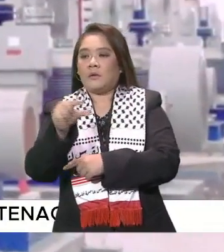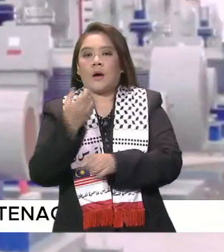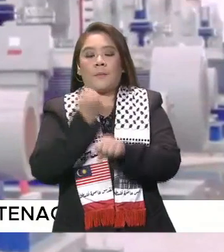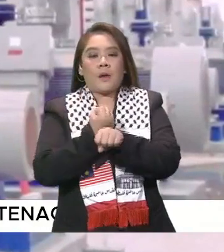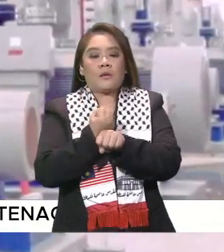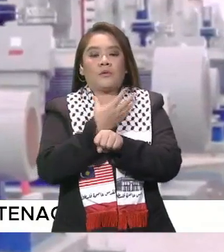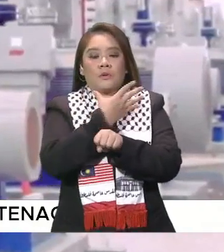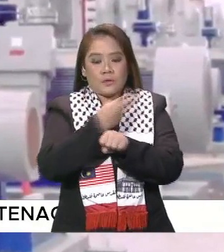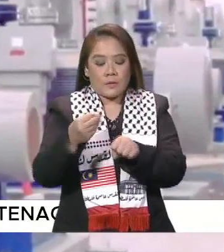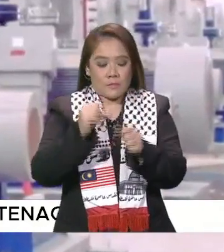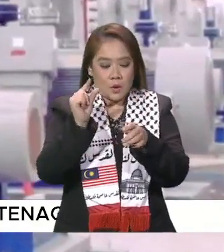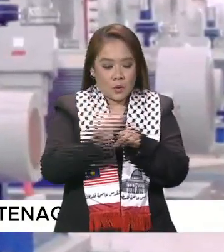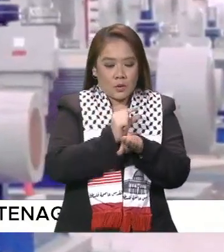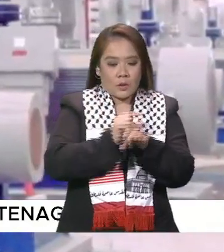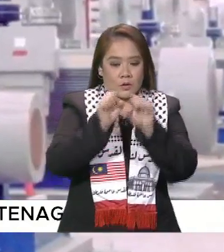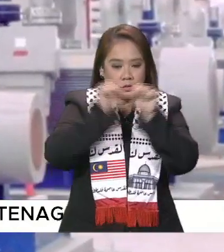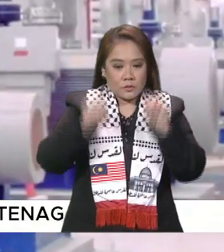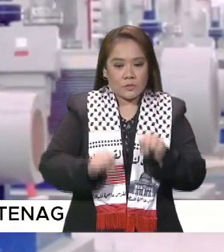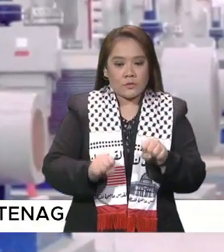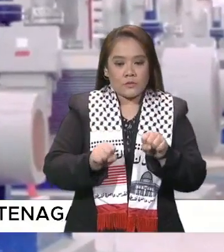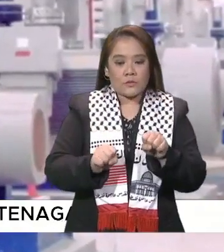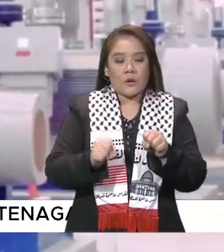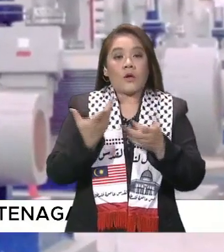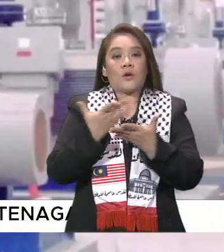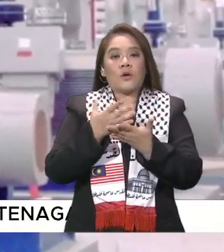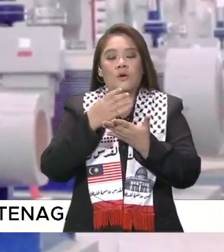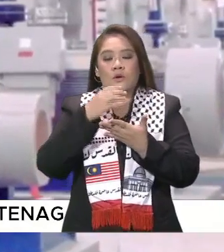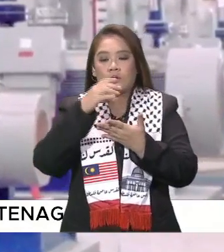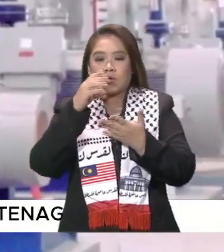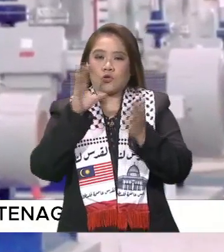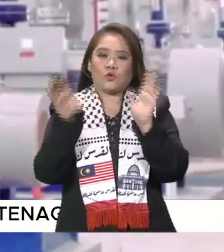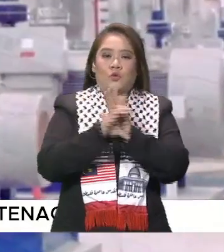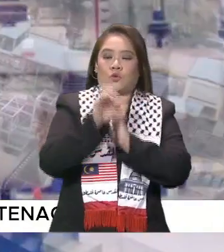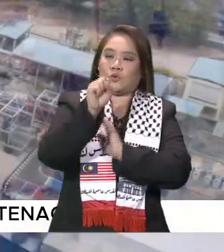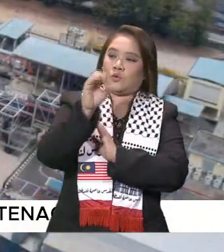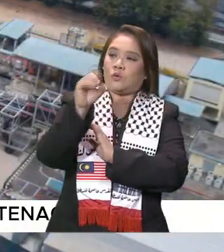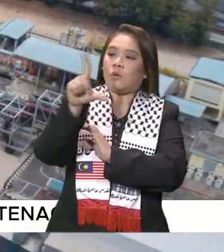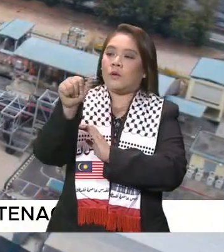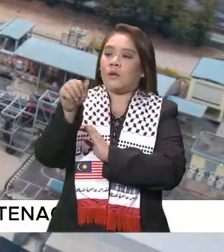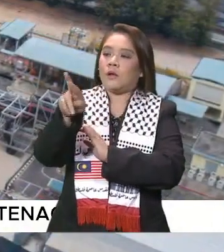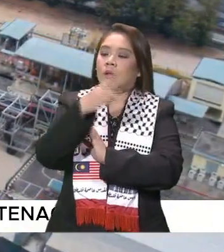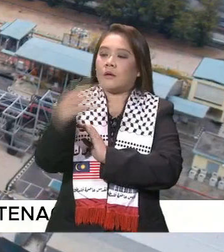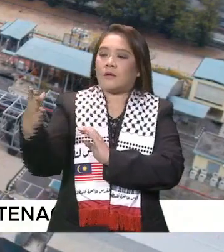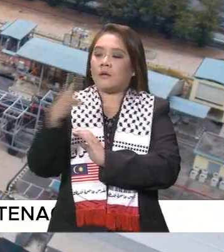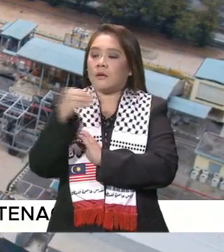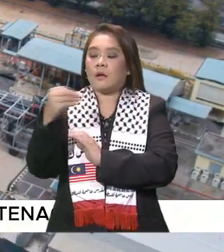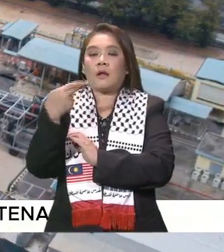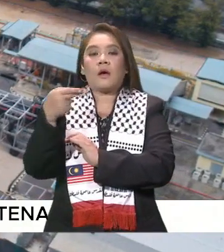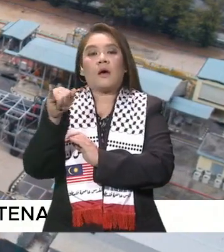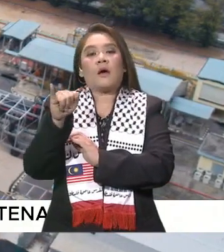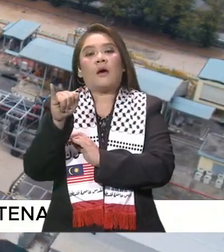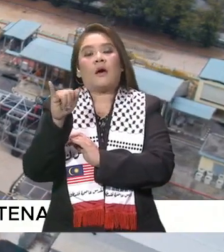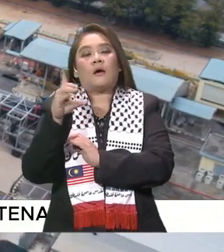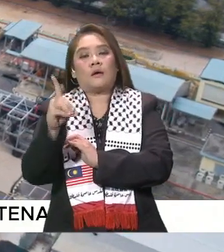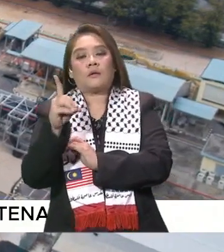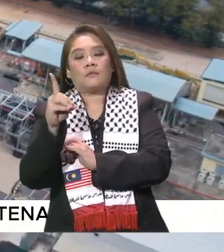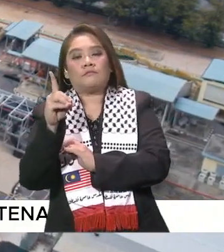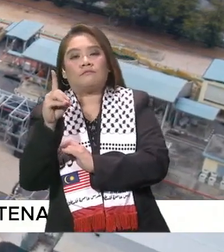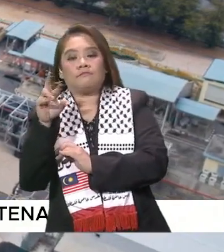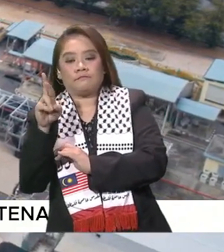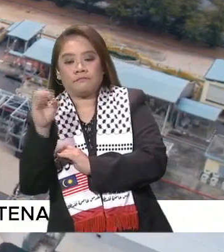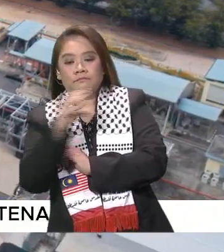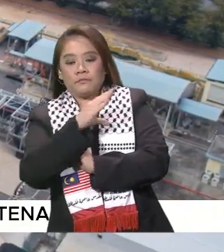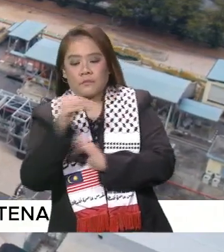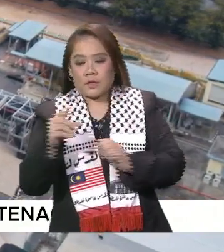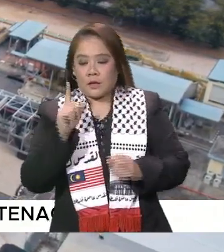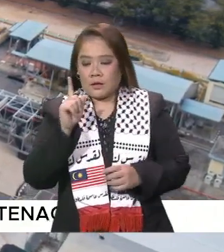sumber penjanaan tenaga boleh diperbaharui seperti solar dan hidro. Malakoff melalui Loji Janakuasa Tanjung